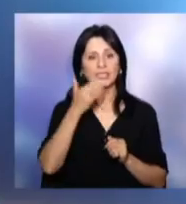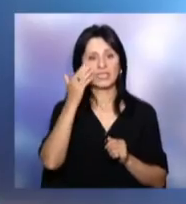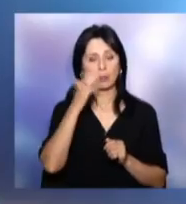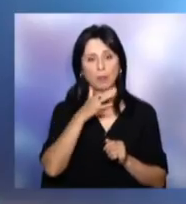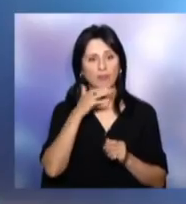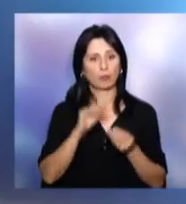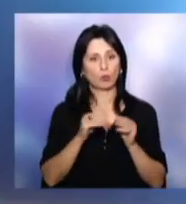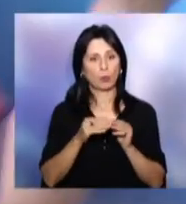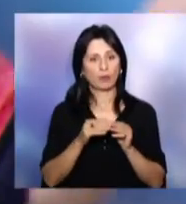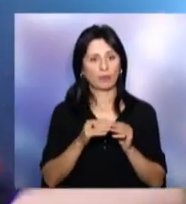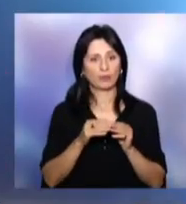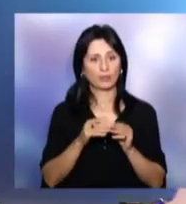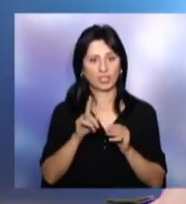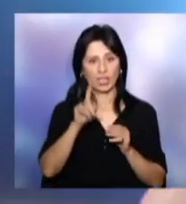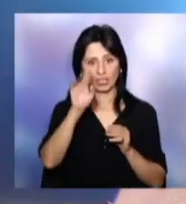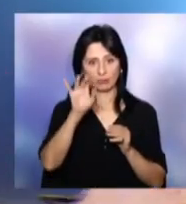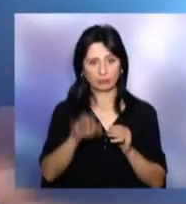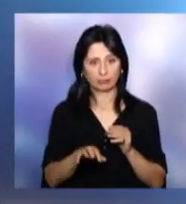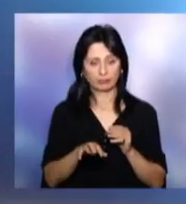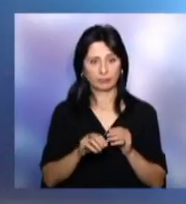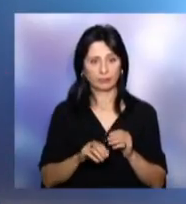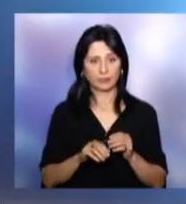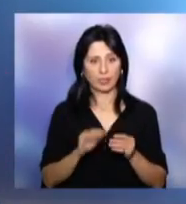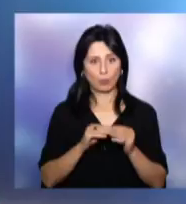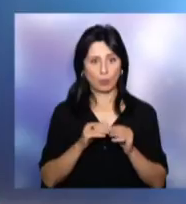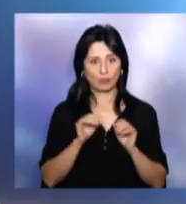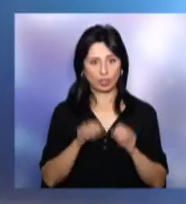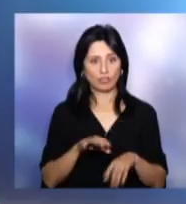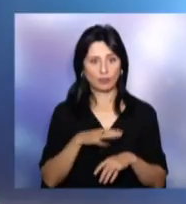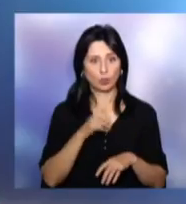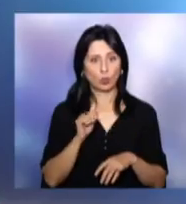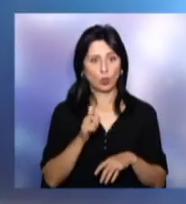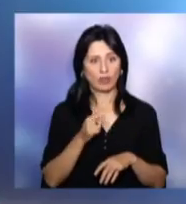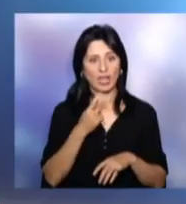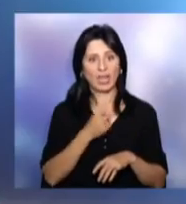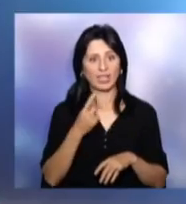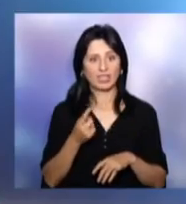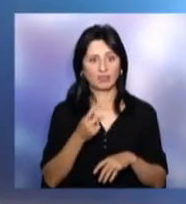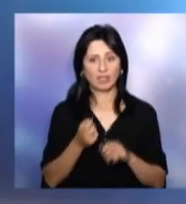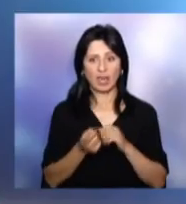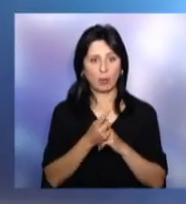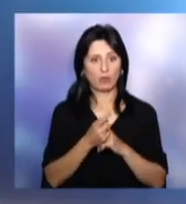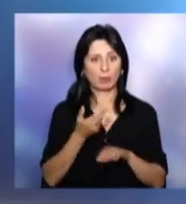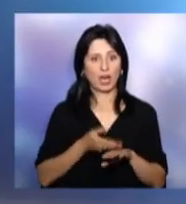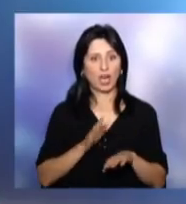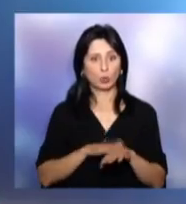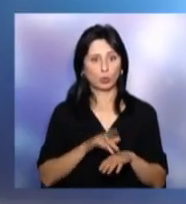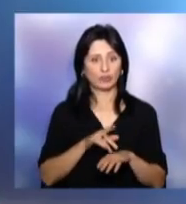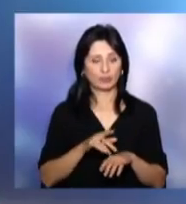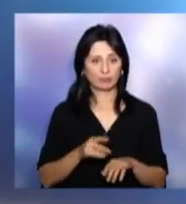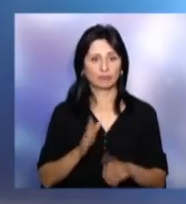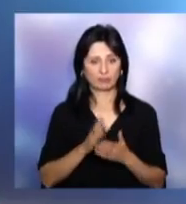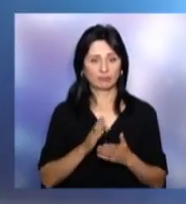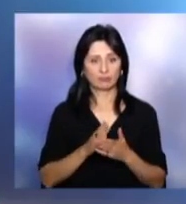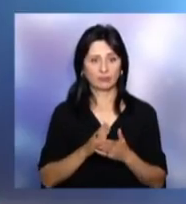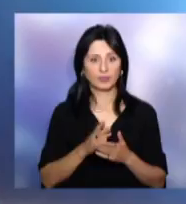ზაფხულში ბევრ პრობლემას ახლავს, თქვენ რა ჩამოთვალეთ, თამარ? ამ პრობლემებს შეიძლება ჰქონდეს როგორც ერთ-ერთი გამოვლინება გართულების სახით, გამწვავების